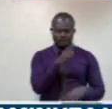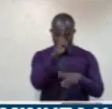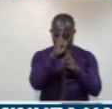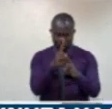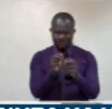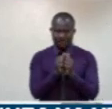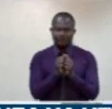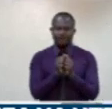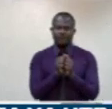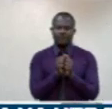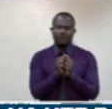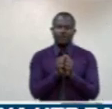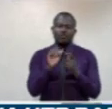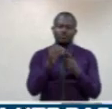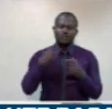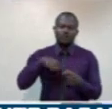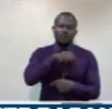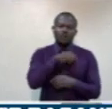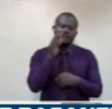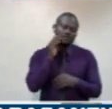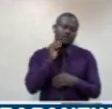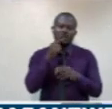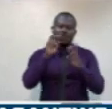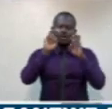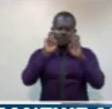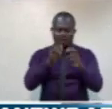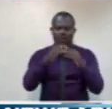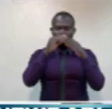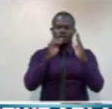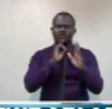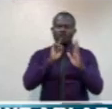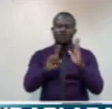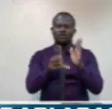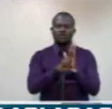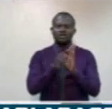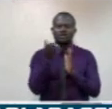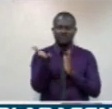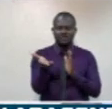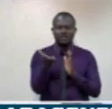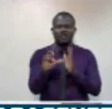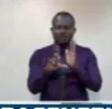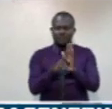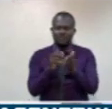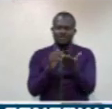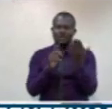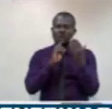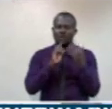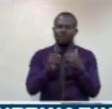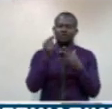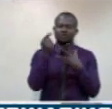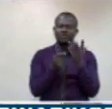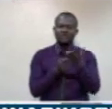turumvira, umuco wacu umenyereye uko uvuga ngo ubuyobozi butegetse iki nako n'ubutegetsi butegetse